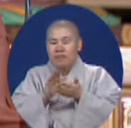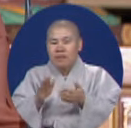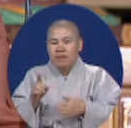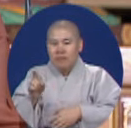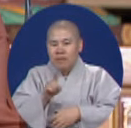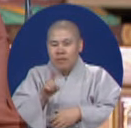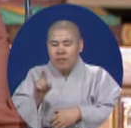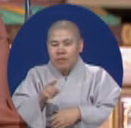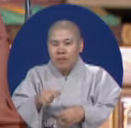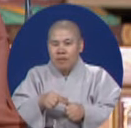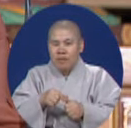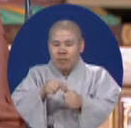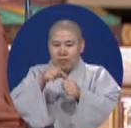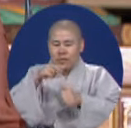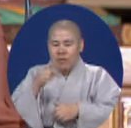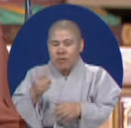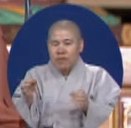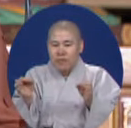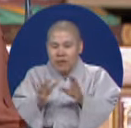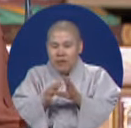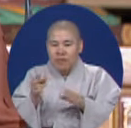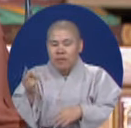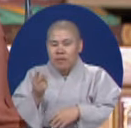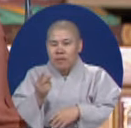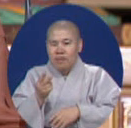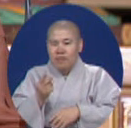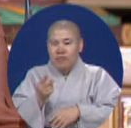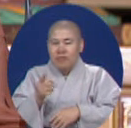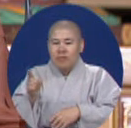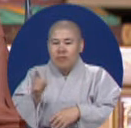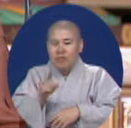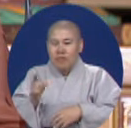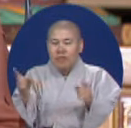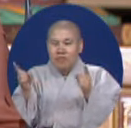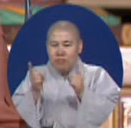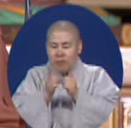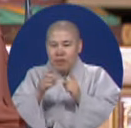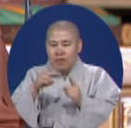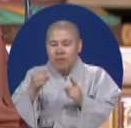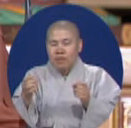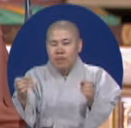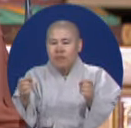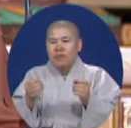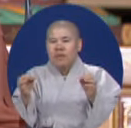어떤 것을 구해도 없어지고 어떤 것을 만나도 사라진다.